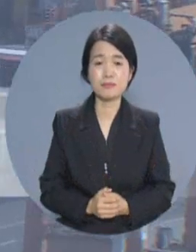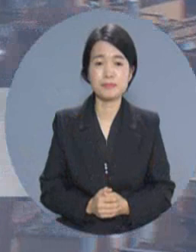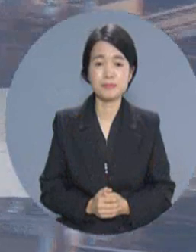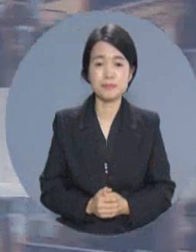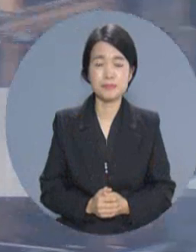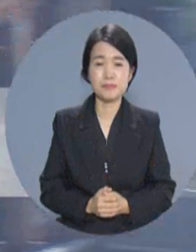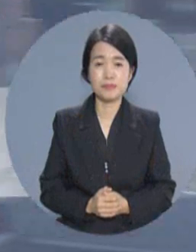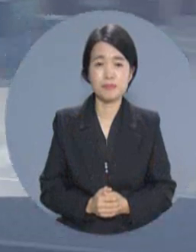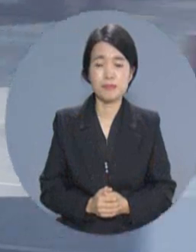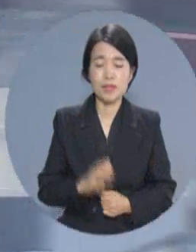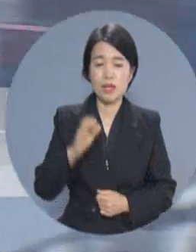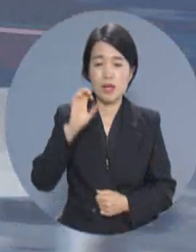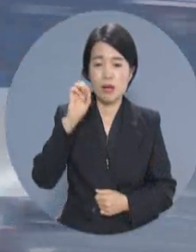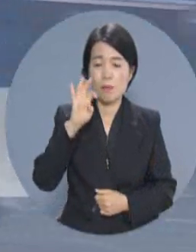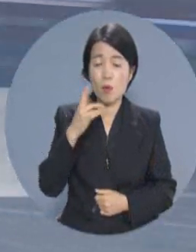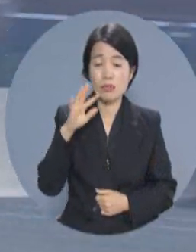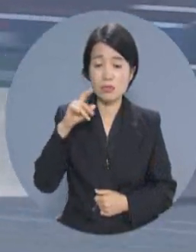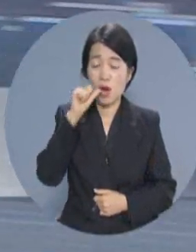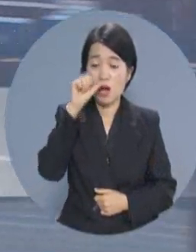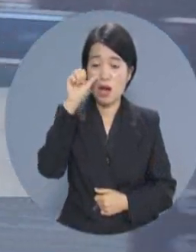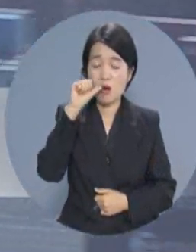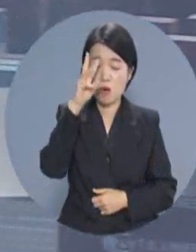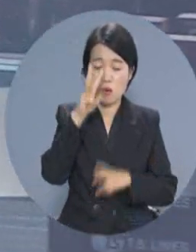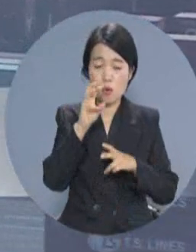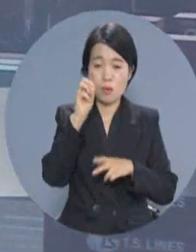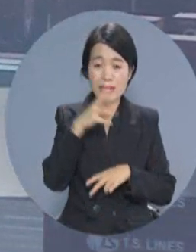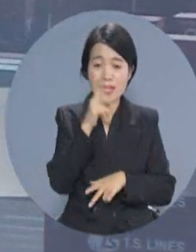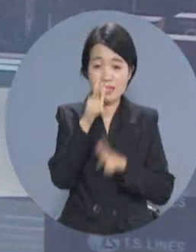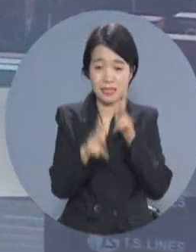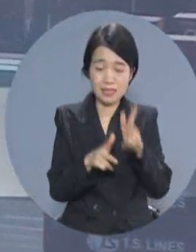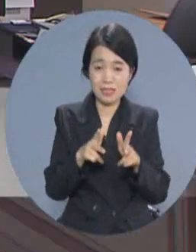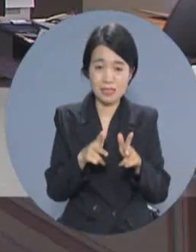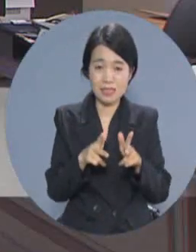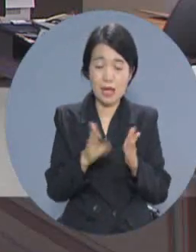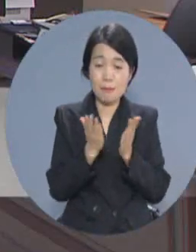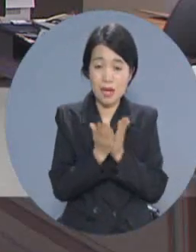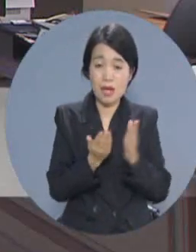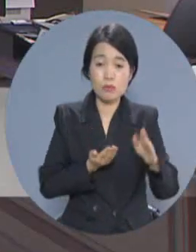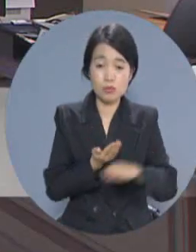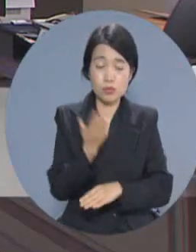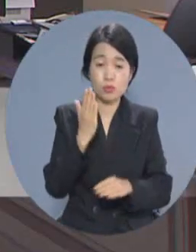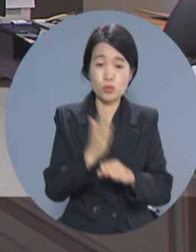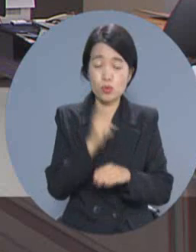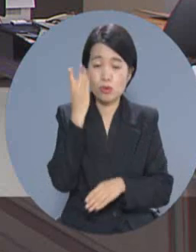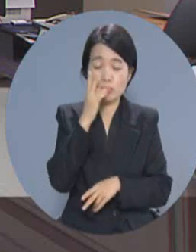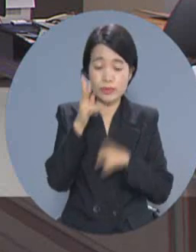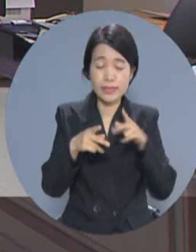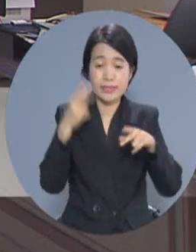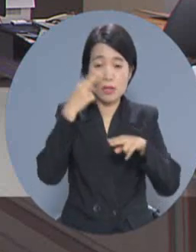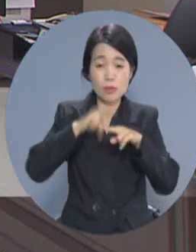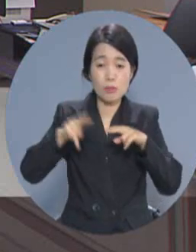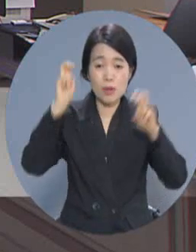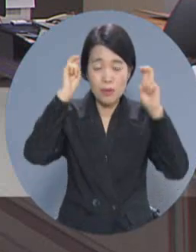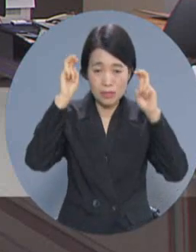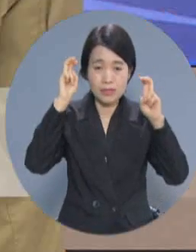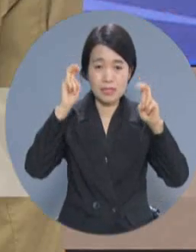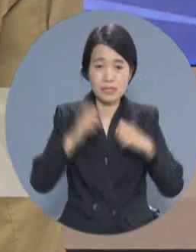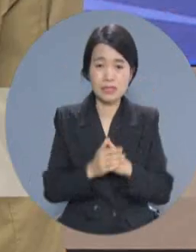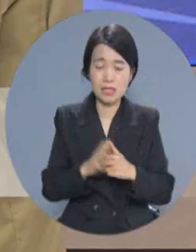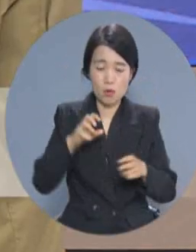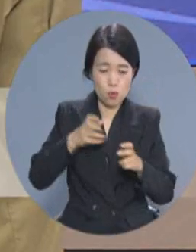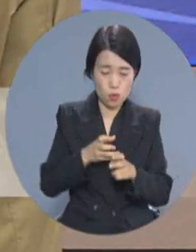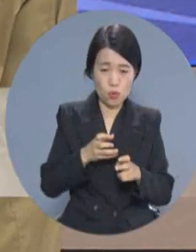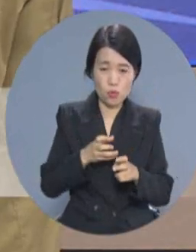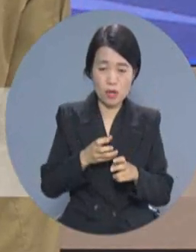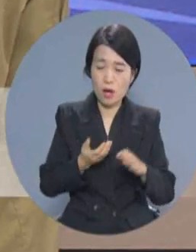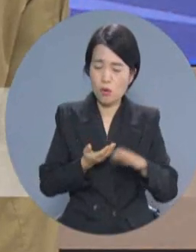있습니다. 포스코 광양제철소는 철강 제품을 선박으로 운송하고 여수산단 석유화학 기업들도 탱크로리를